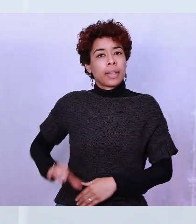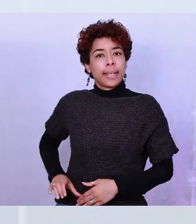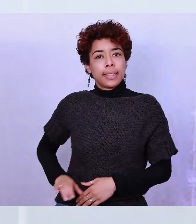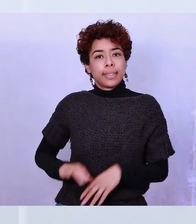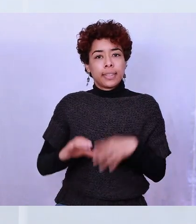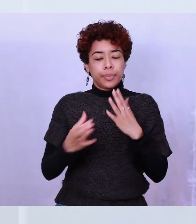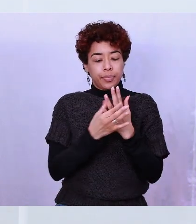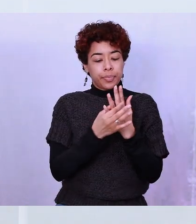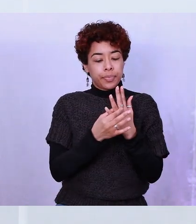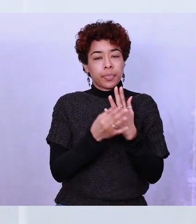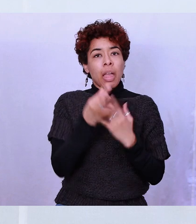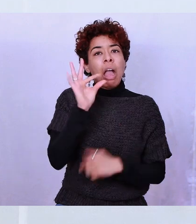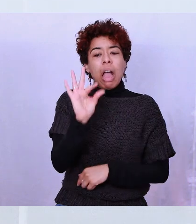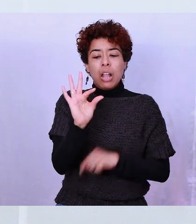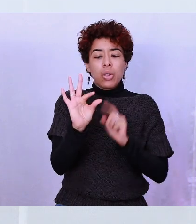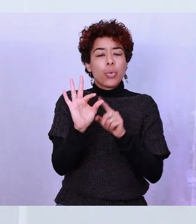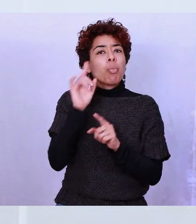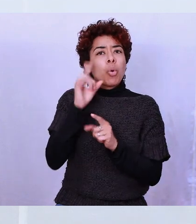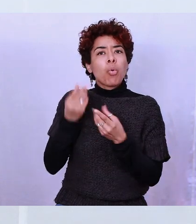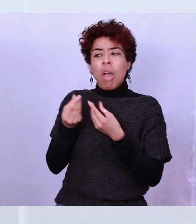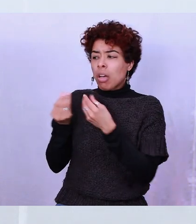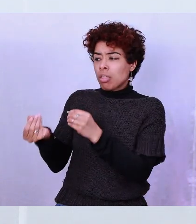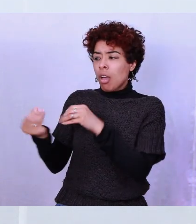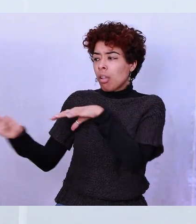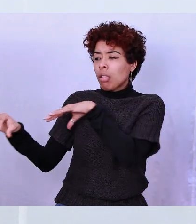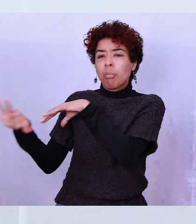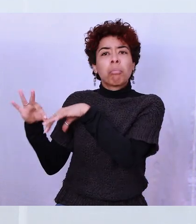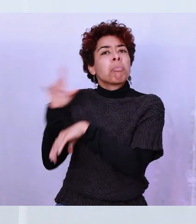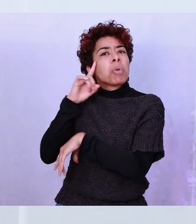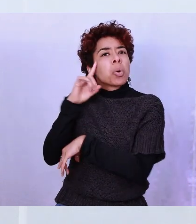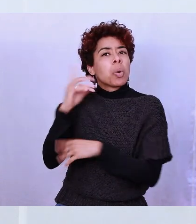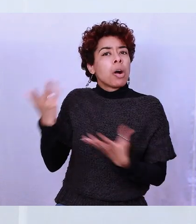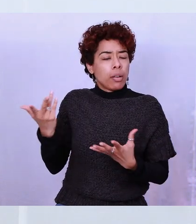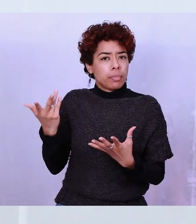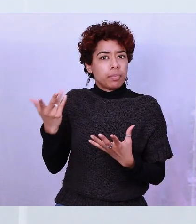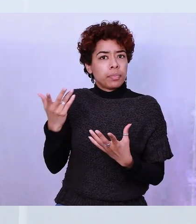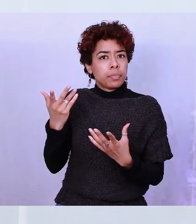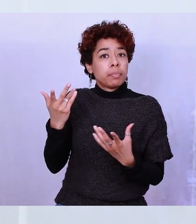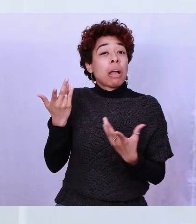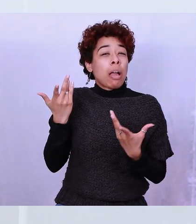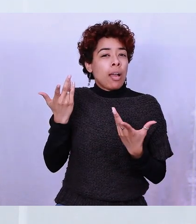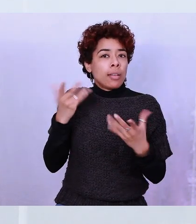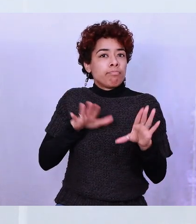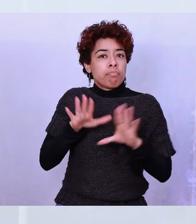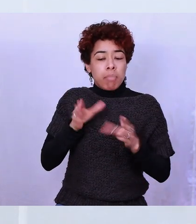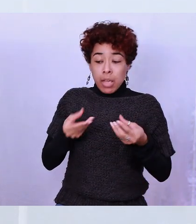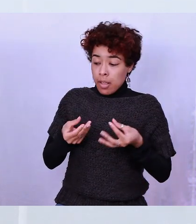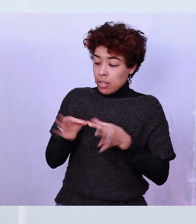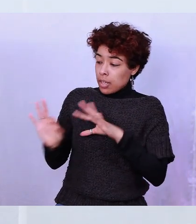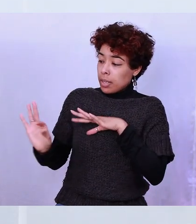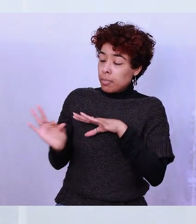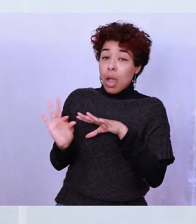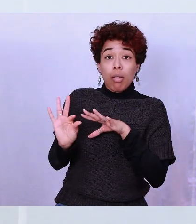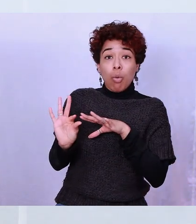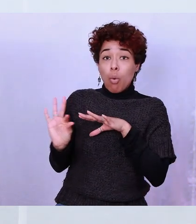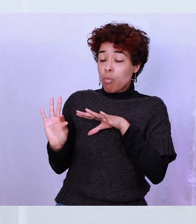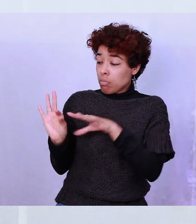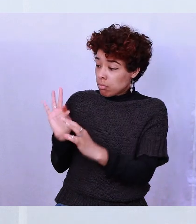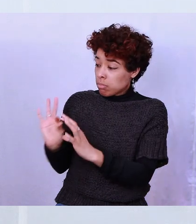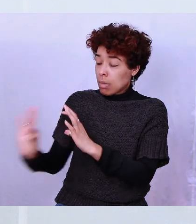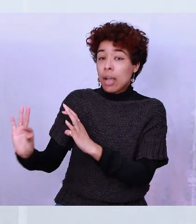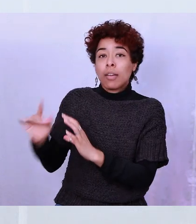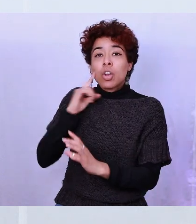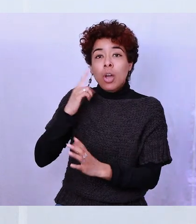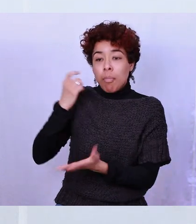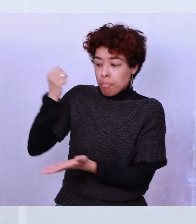quoi? Pourquoi Pharaon va donner un anneau à Joseph? Parce qu'à l'époque, donner un anneau à quelqu'un, ça représentait que c'était le sceau